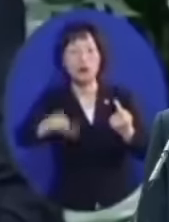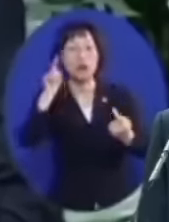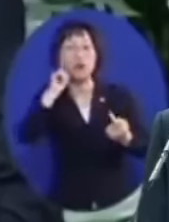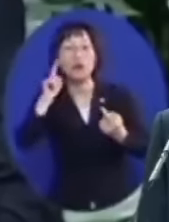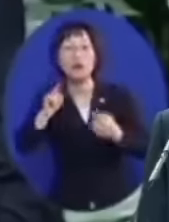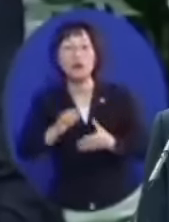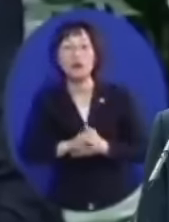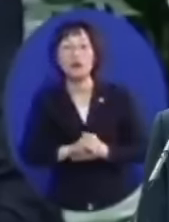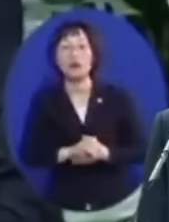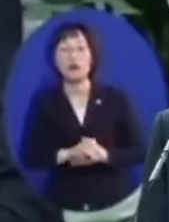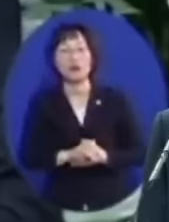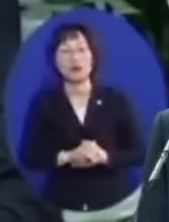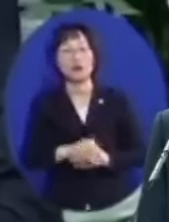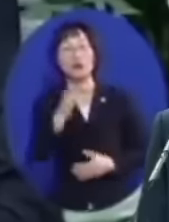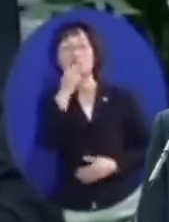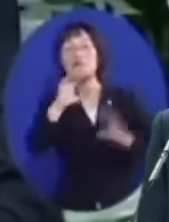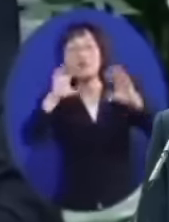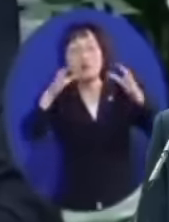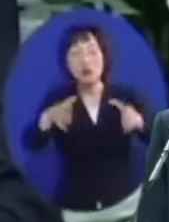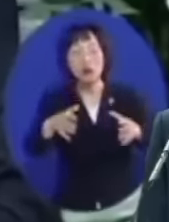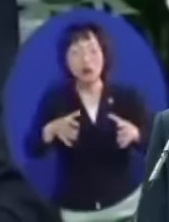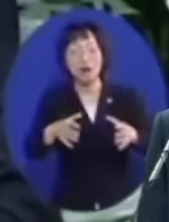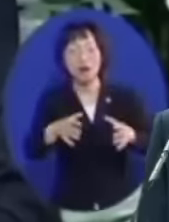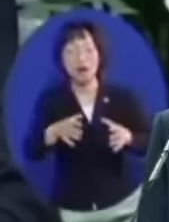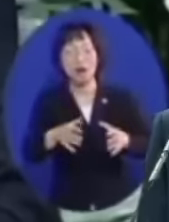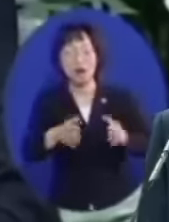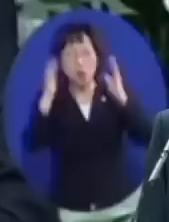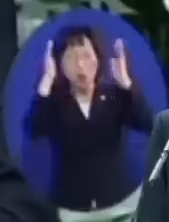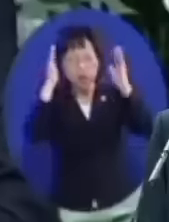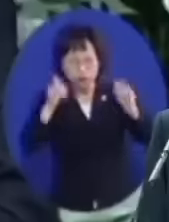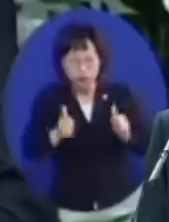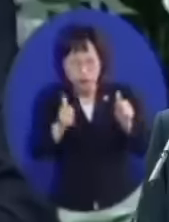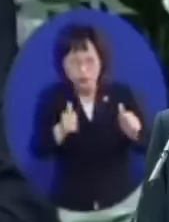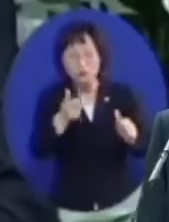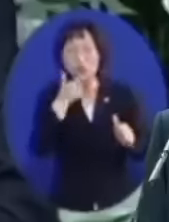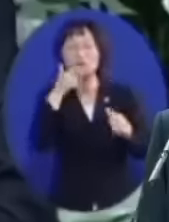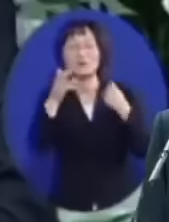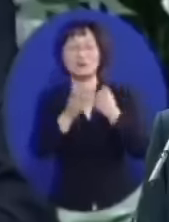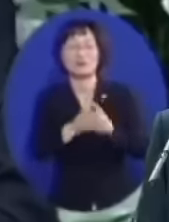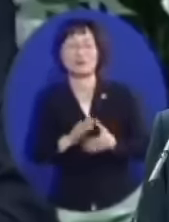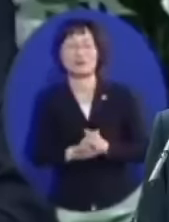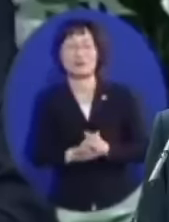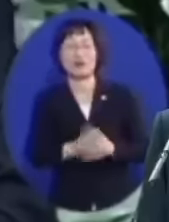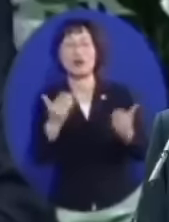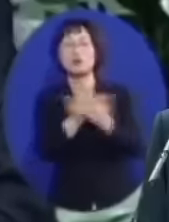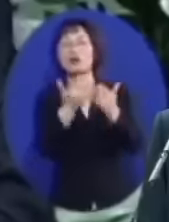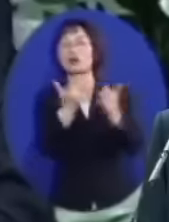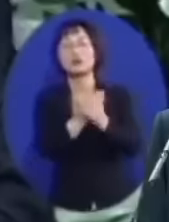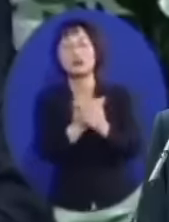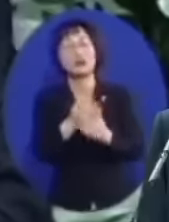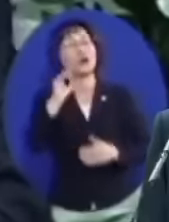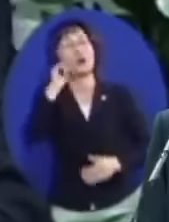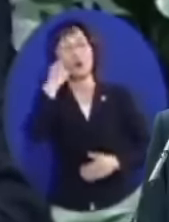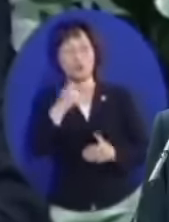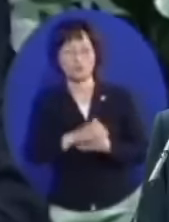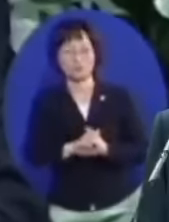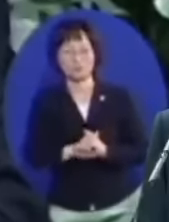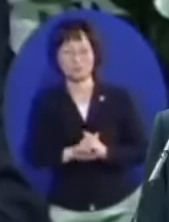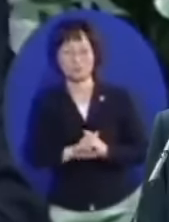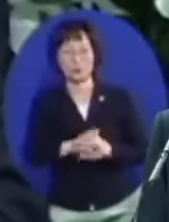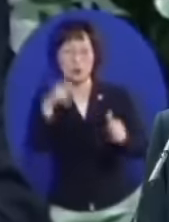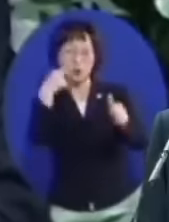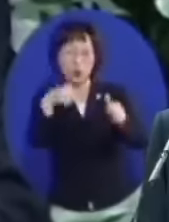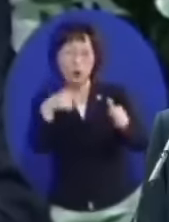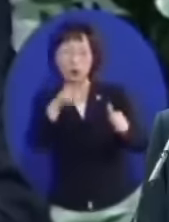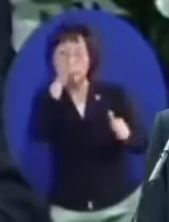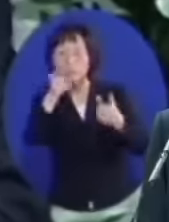그러냐? 빌립빈 사람들이 교육에 열중을 하지 않기 때문에 발전을 할 수 없는 것입니다. 교육이